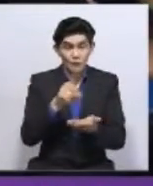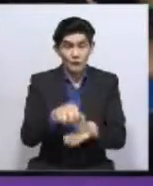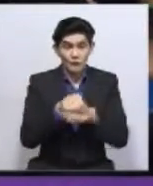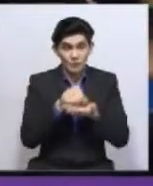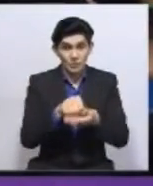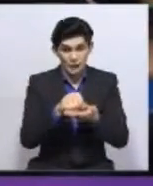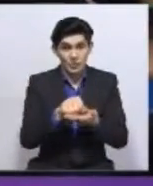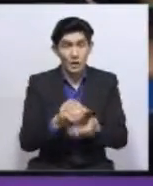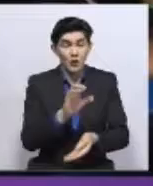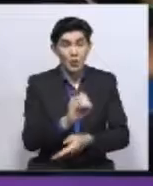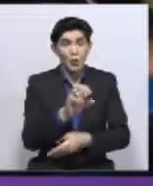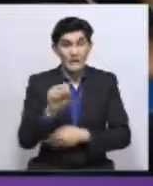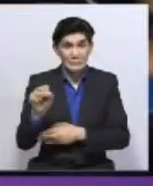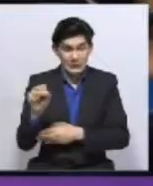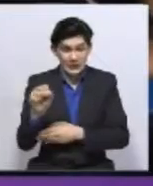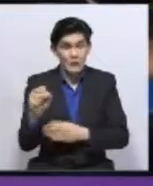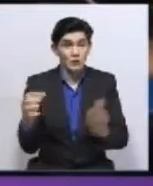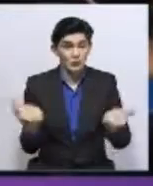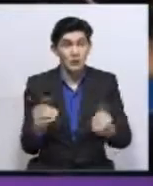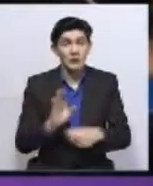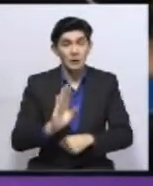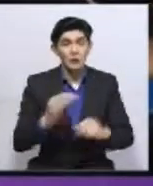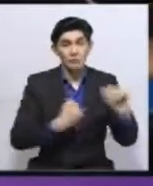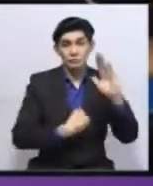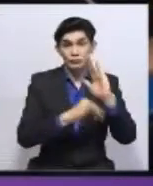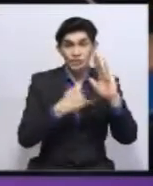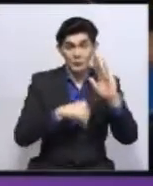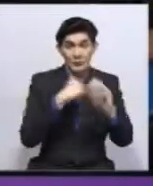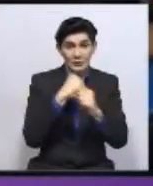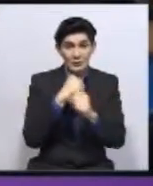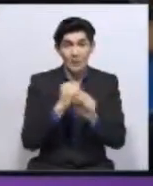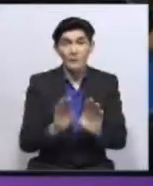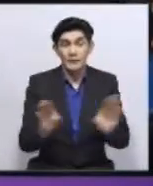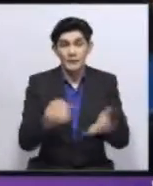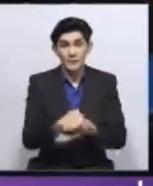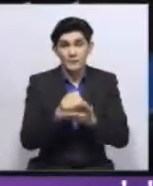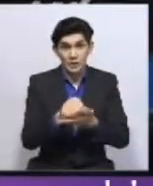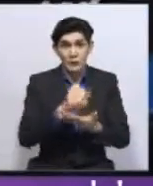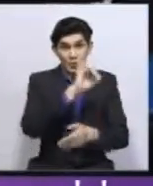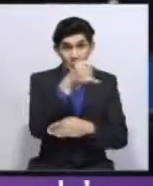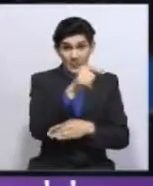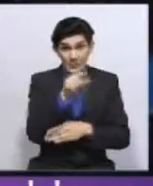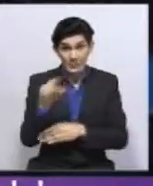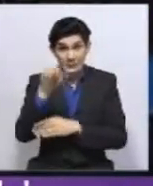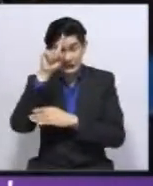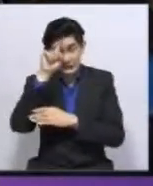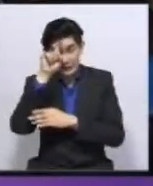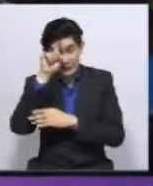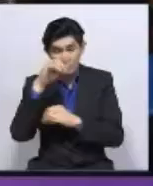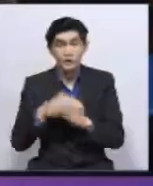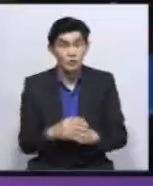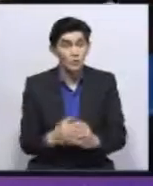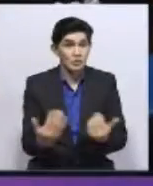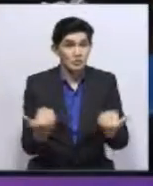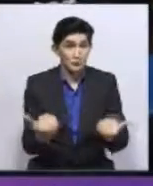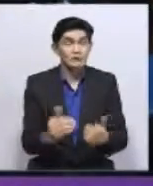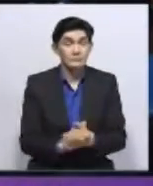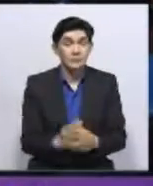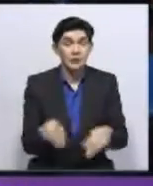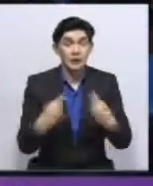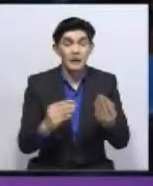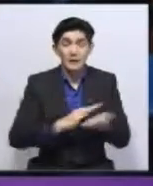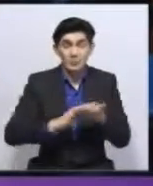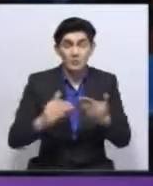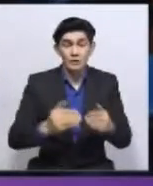บ็ดเสร็จหรือว่า OHS One Stop Service ของแต่ละจังหวัดนะครับที่เปิดให้บริการวันจันทร์ถึงวันเสาร์ยกเว้นวันหยุดและขัดตะเลิกนะครับให้เส